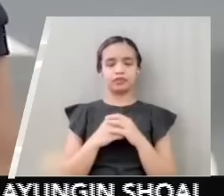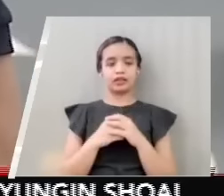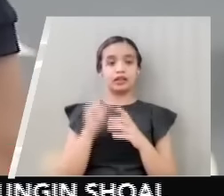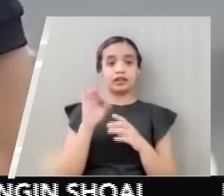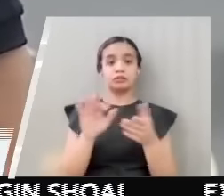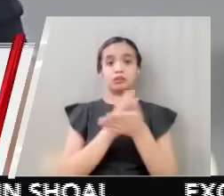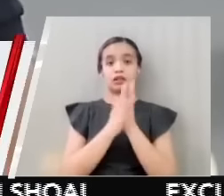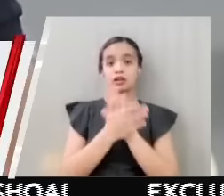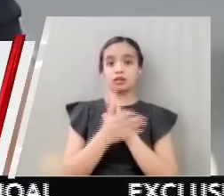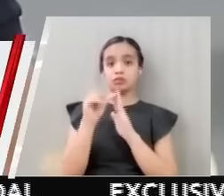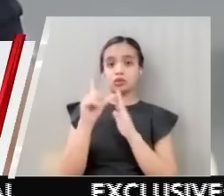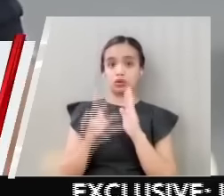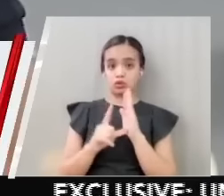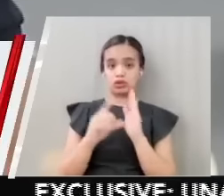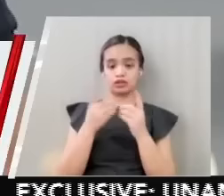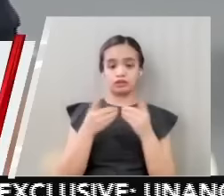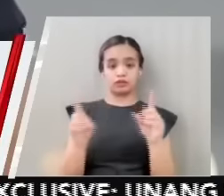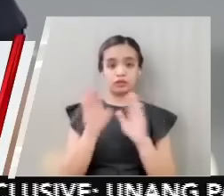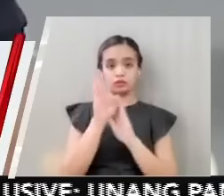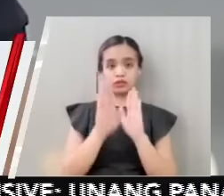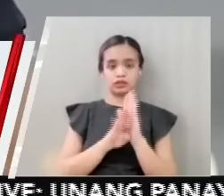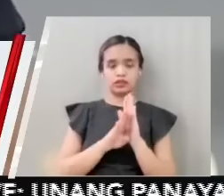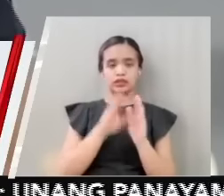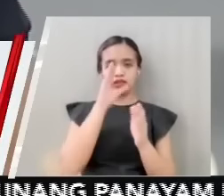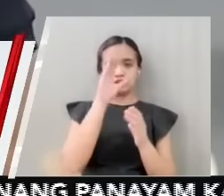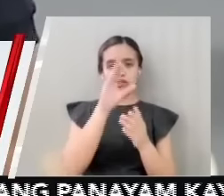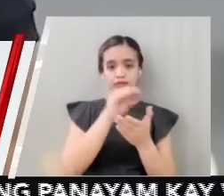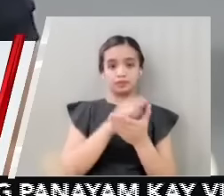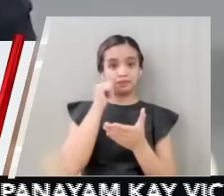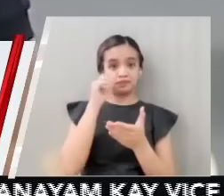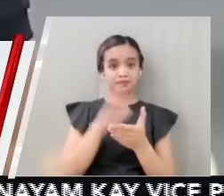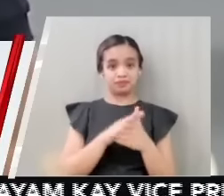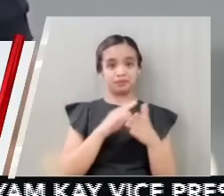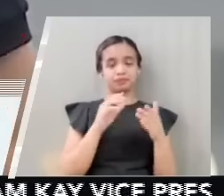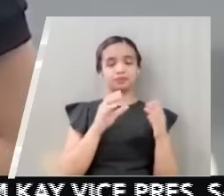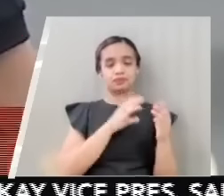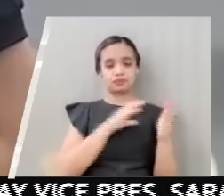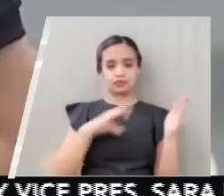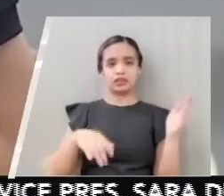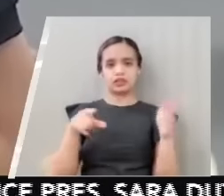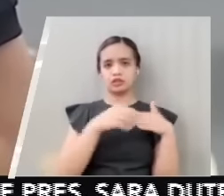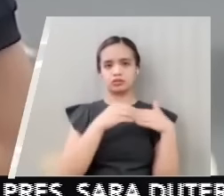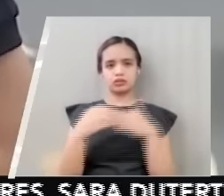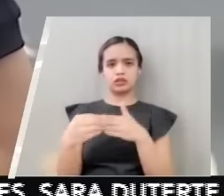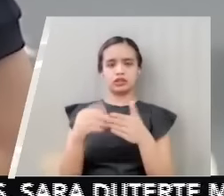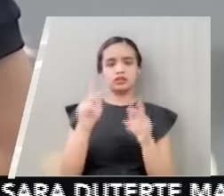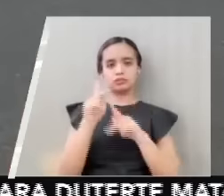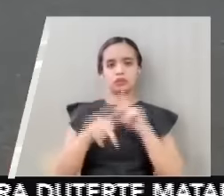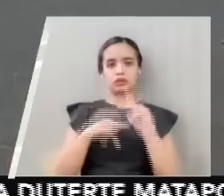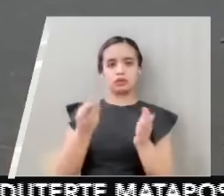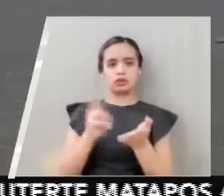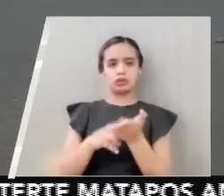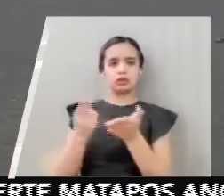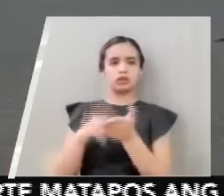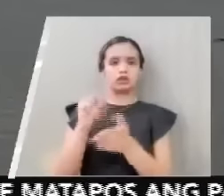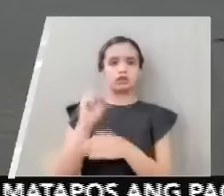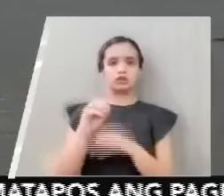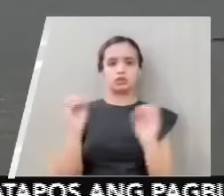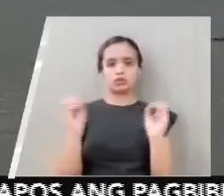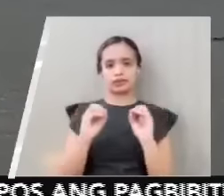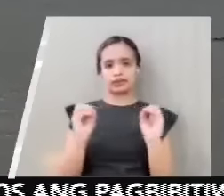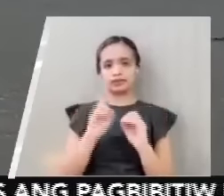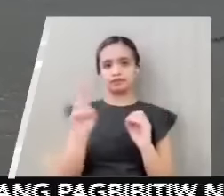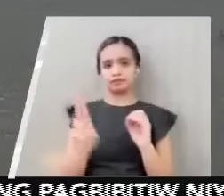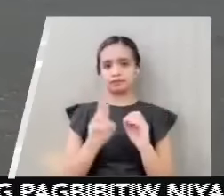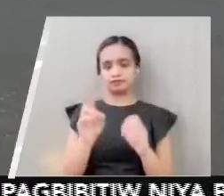bill, determinado raw ang Couples for Christ na pangunahan ng isang people's initiative para mapawalang bisa ito. Para sa GMA